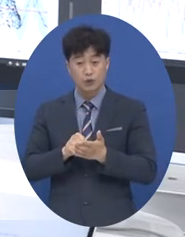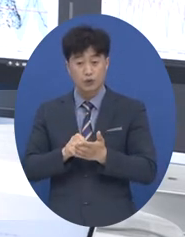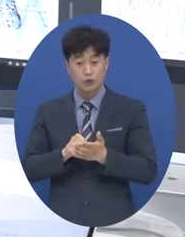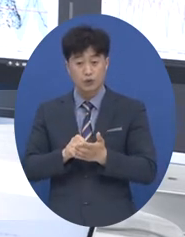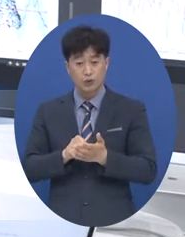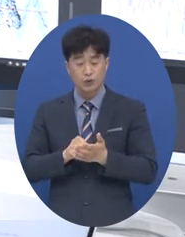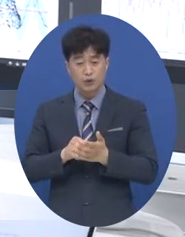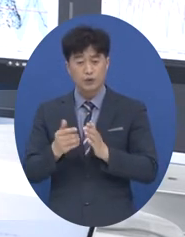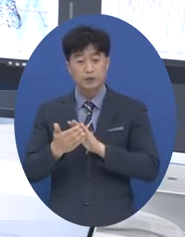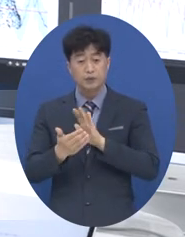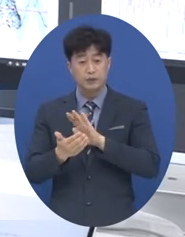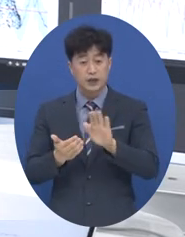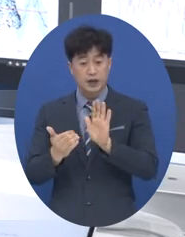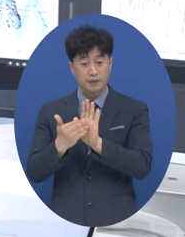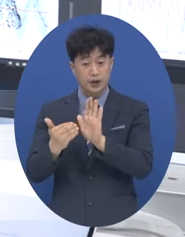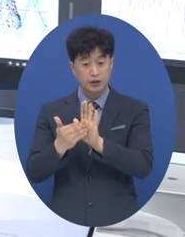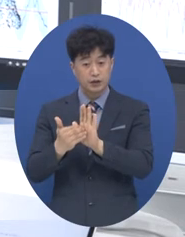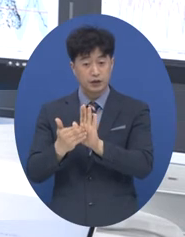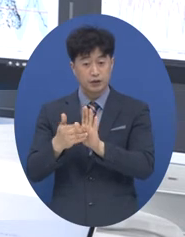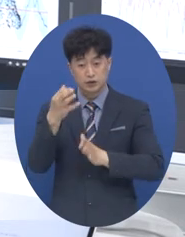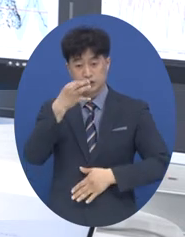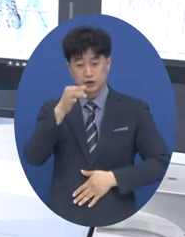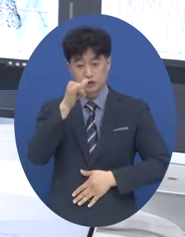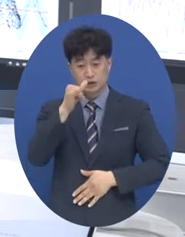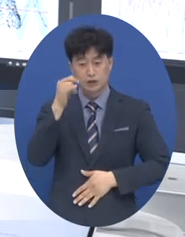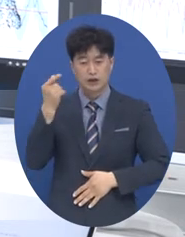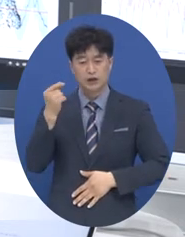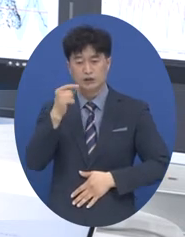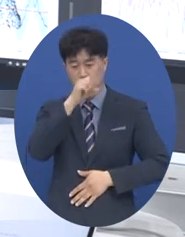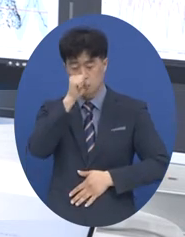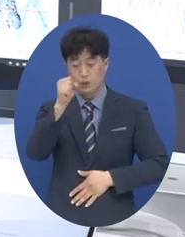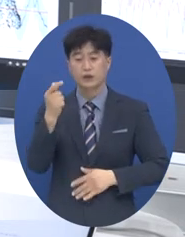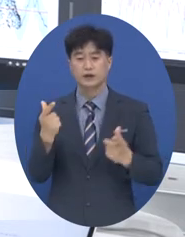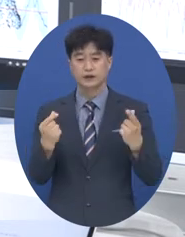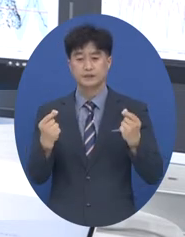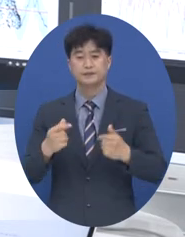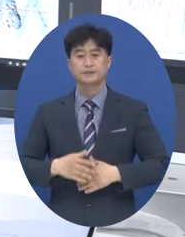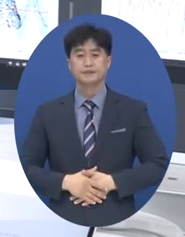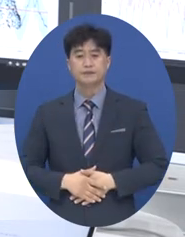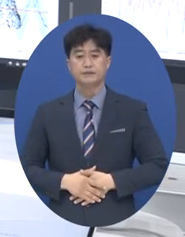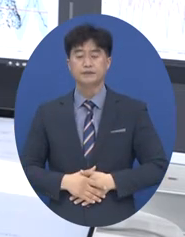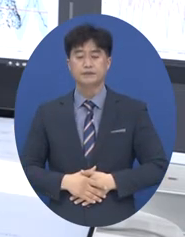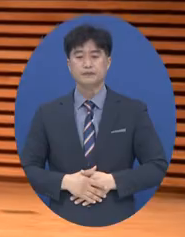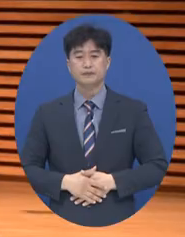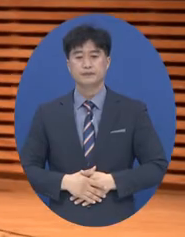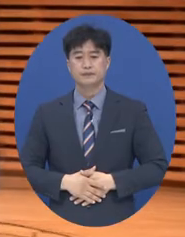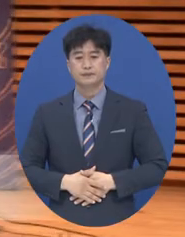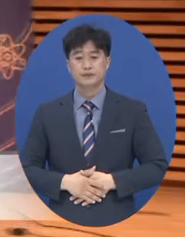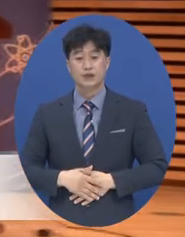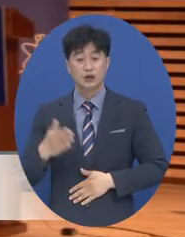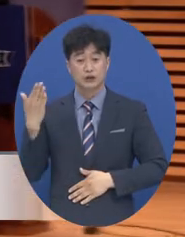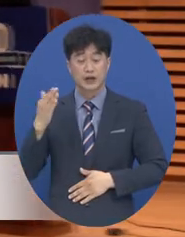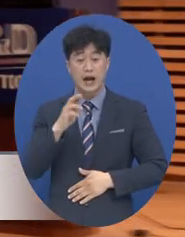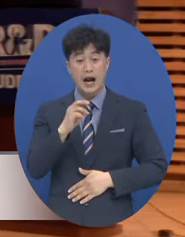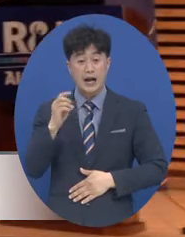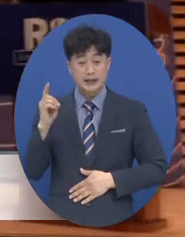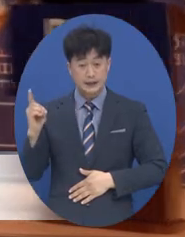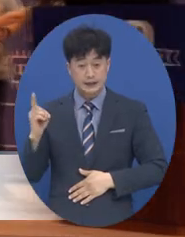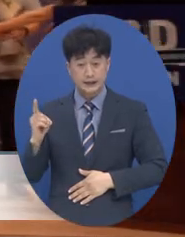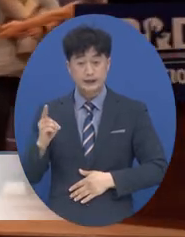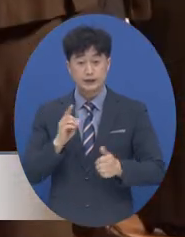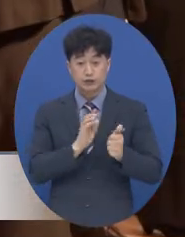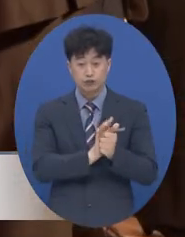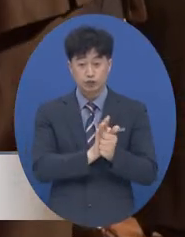정도 좀 예방책이 될수 있는 효과가 될것 같아서 저는 좀 바람직한 것 같아요. 기존 R&D